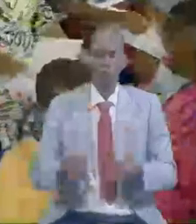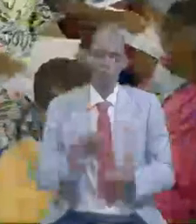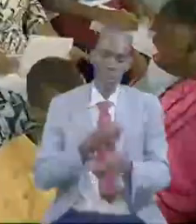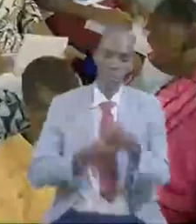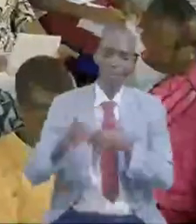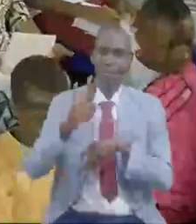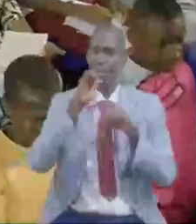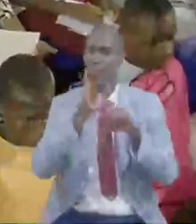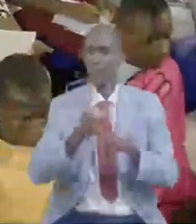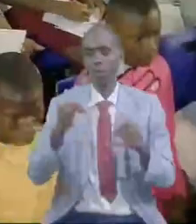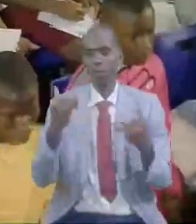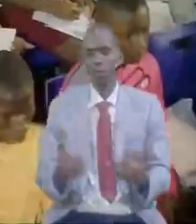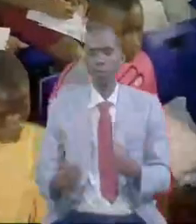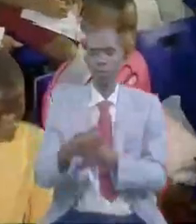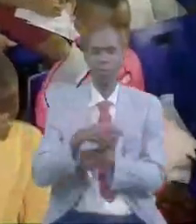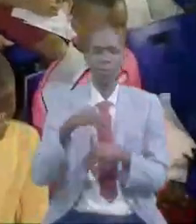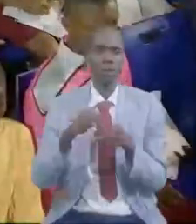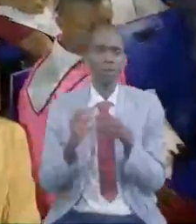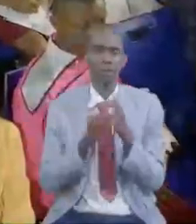aujourd'hui. Voyez le